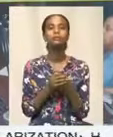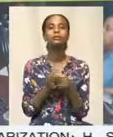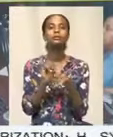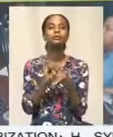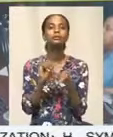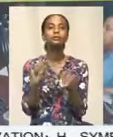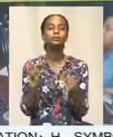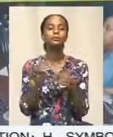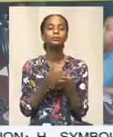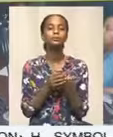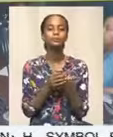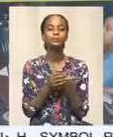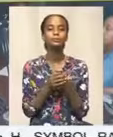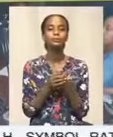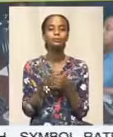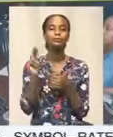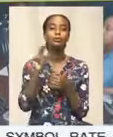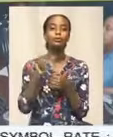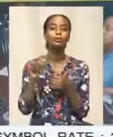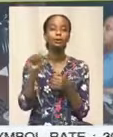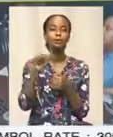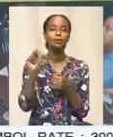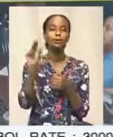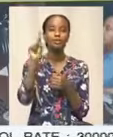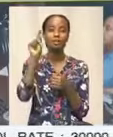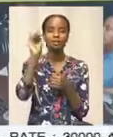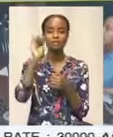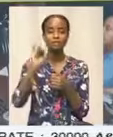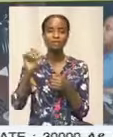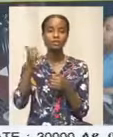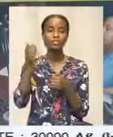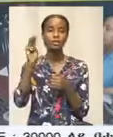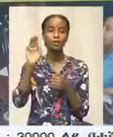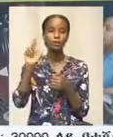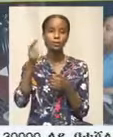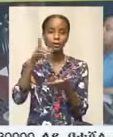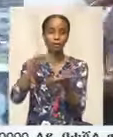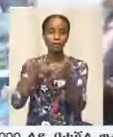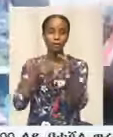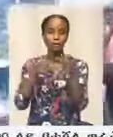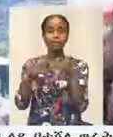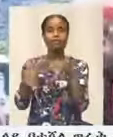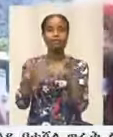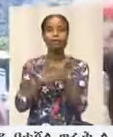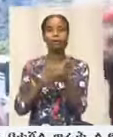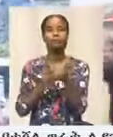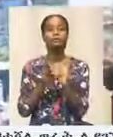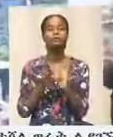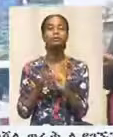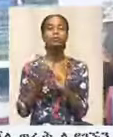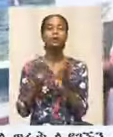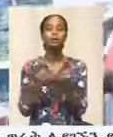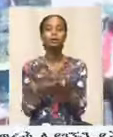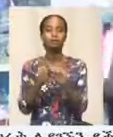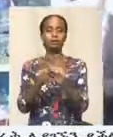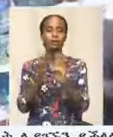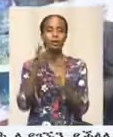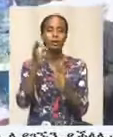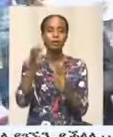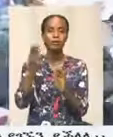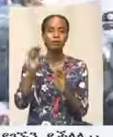እንዲሁም ቡኢ ቡታጅራና እንሴኖ ከተማ አስተዳደሮችን ይሸፍናል ማለት ነው። አዲስ የተከፈተው